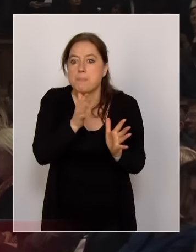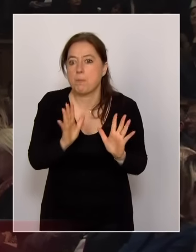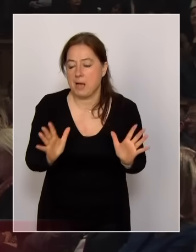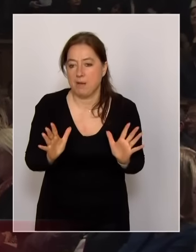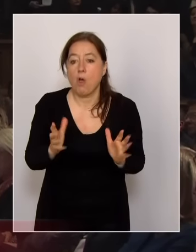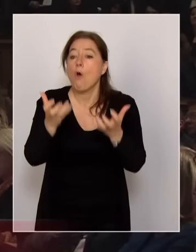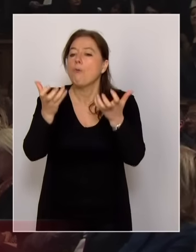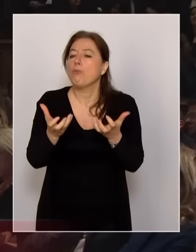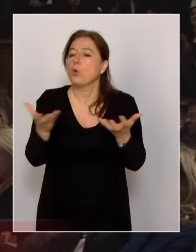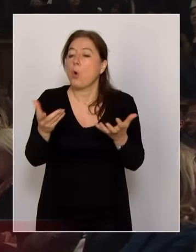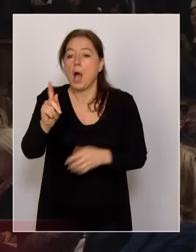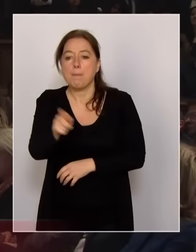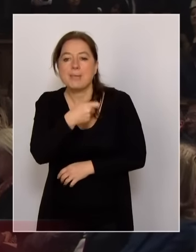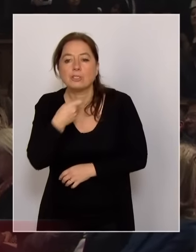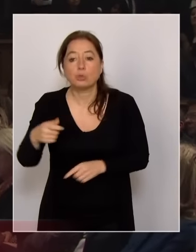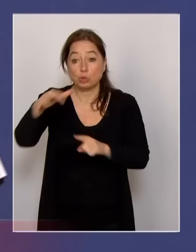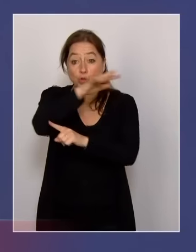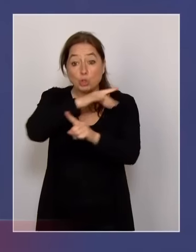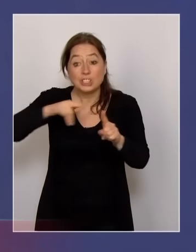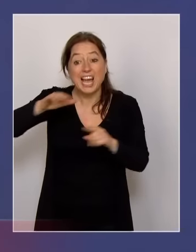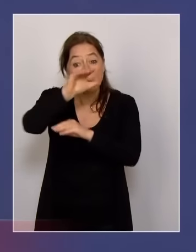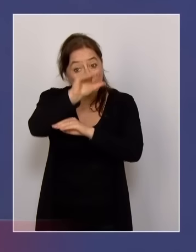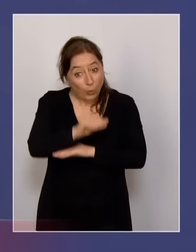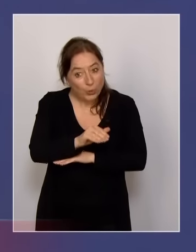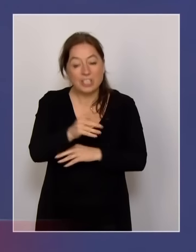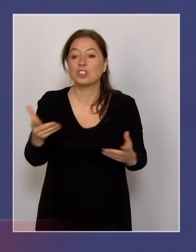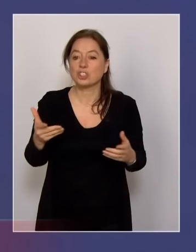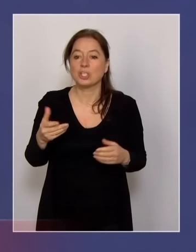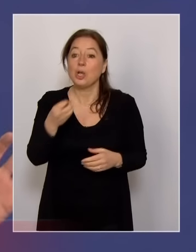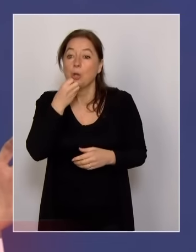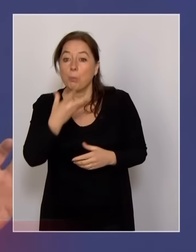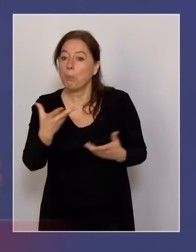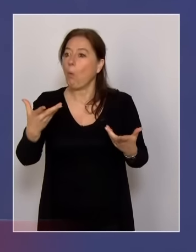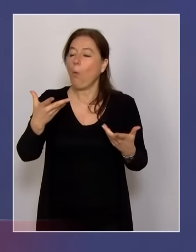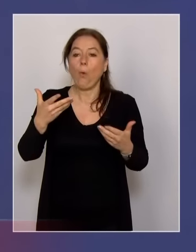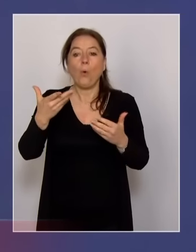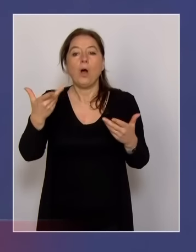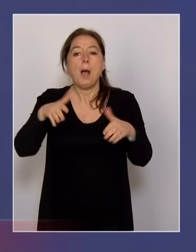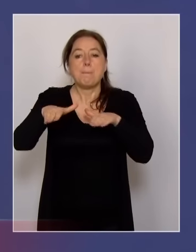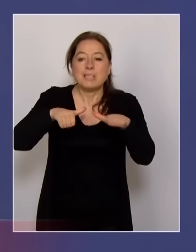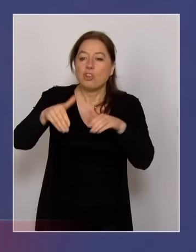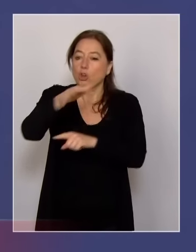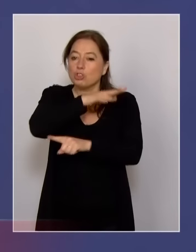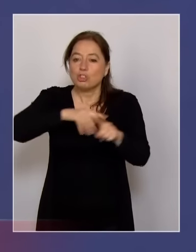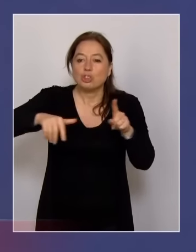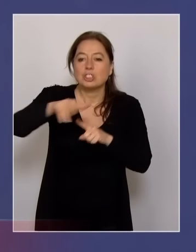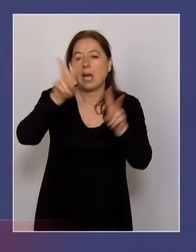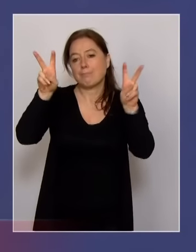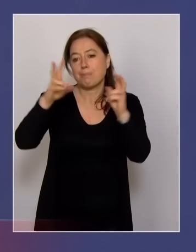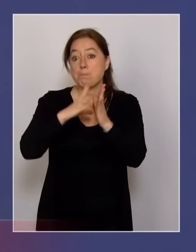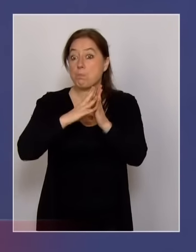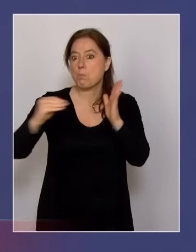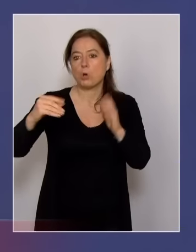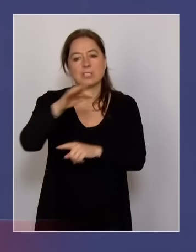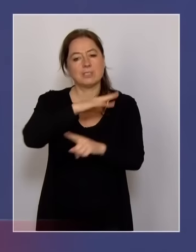Nous voulons évidemment le social, et nous avons le modèle social et de solidarité le plus généreux du monde. C'est une force. Nous voulons le